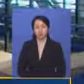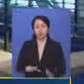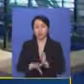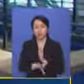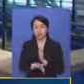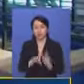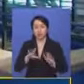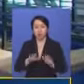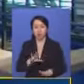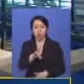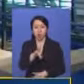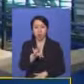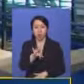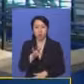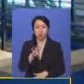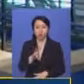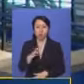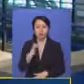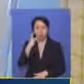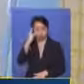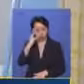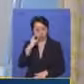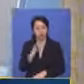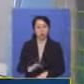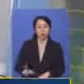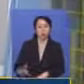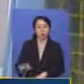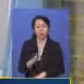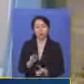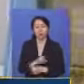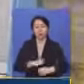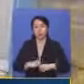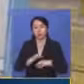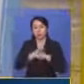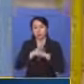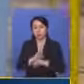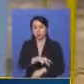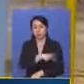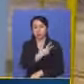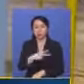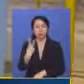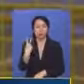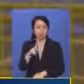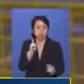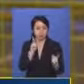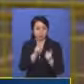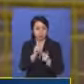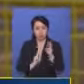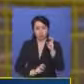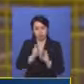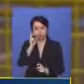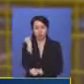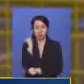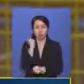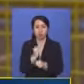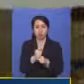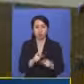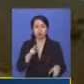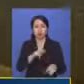Избирательный штаб «Нур Отан» посетил Восточно-Казахстанскую область. Партийцы провели около 20 встреч с промышленными рабочими,